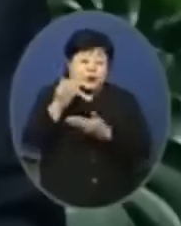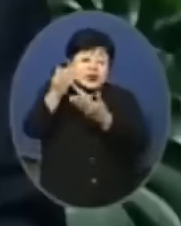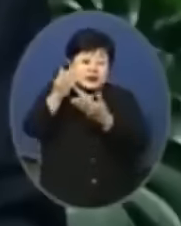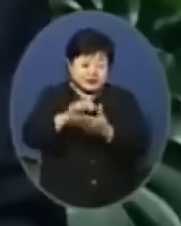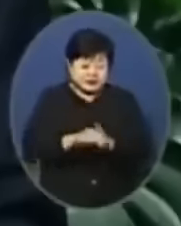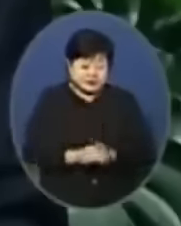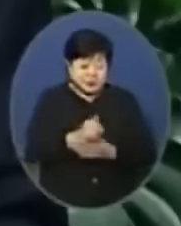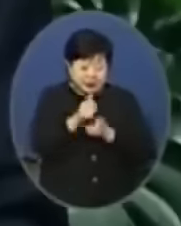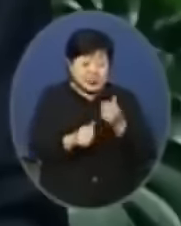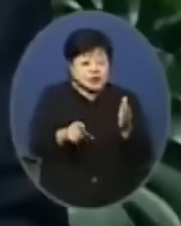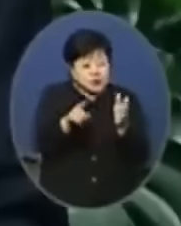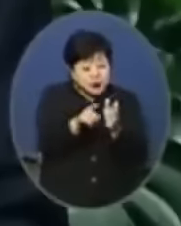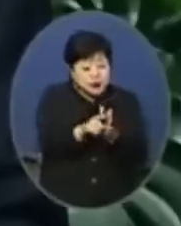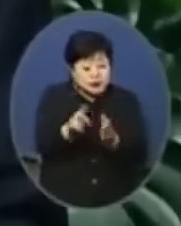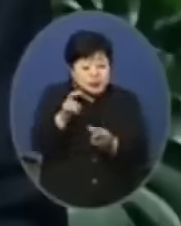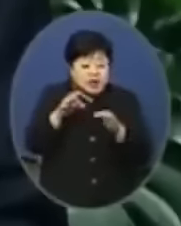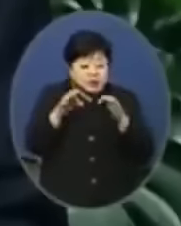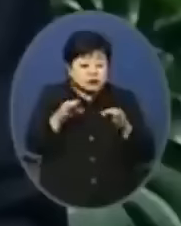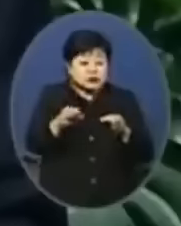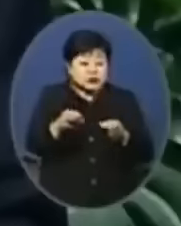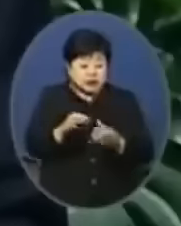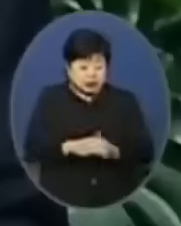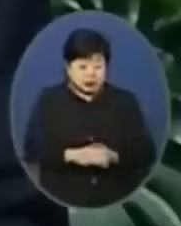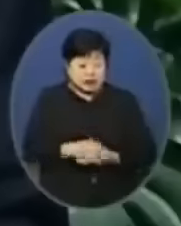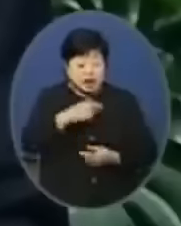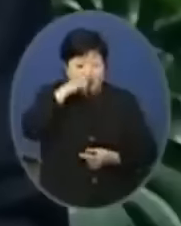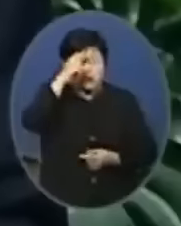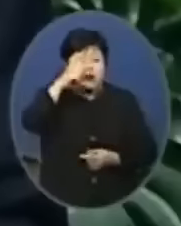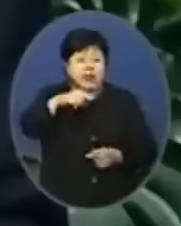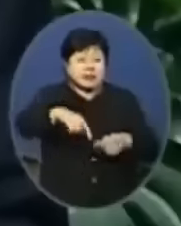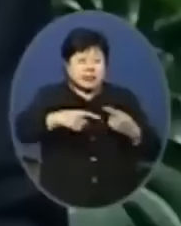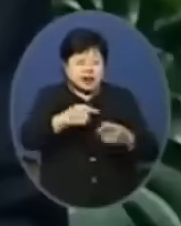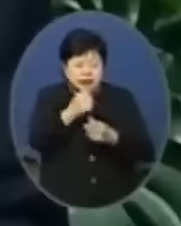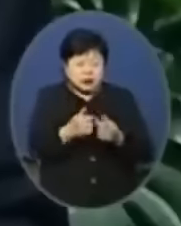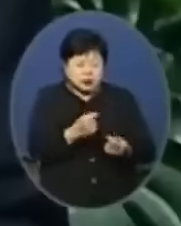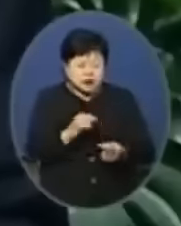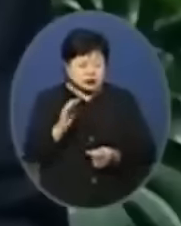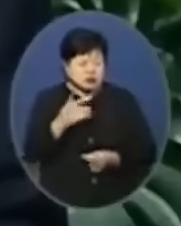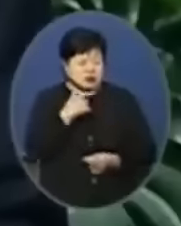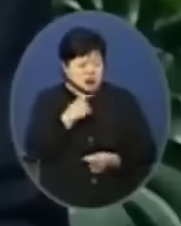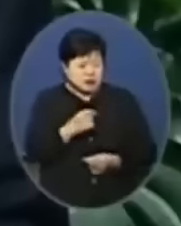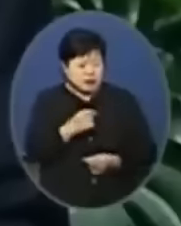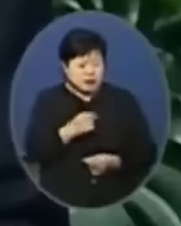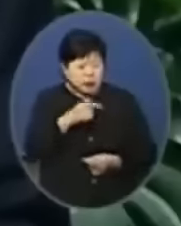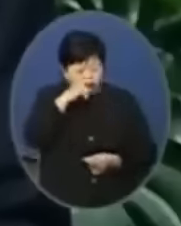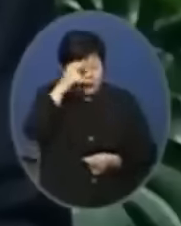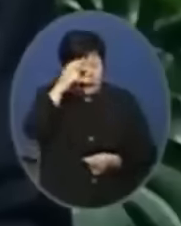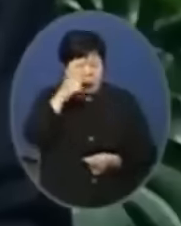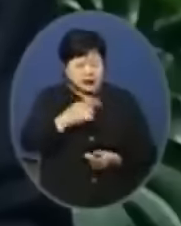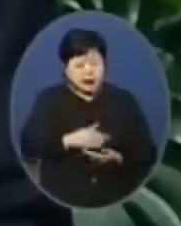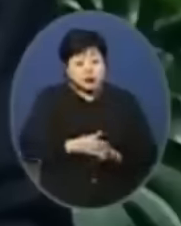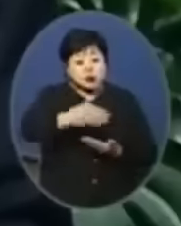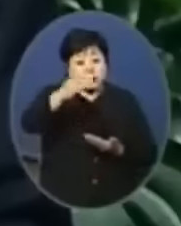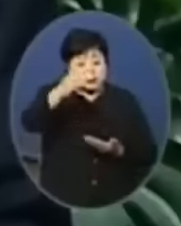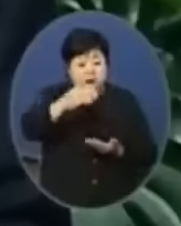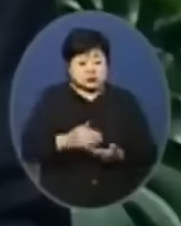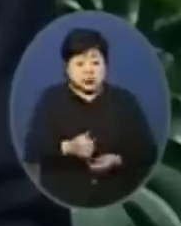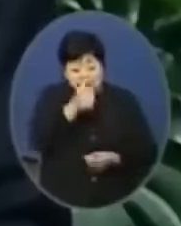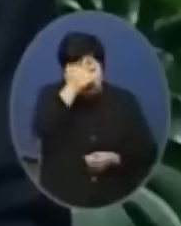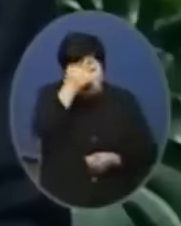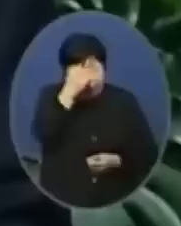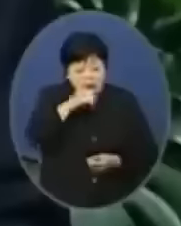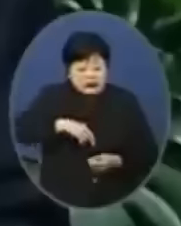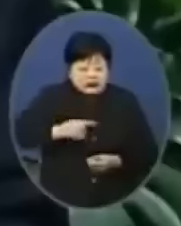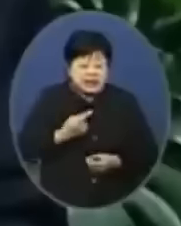하나님을 위해서 찬양을 부르게 했는데 교만이 들어가서 하나님과 동등하게 하려다가 쫓겨났습니다. 그러므로 아담과